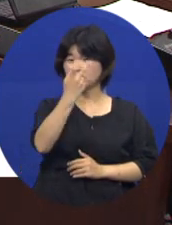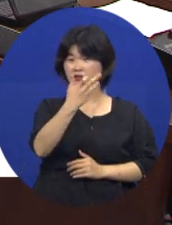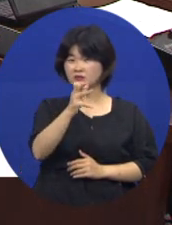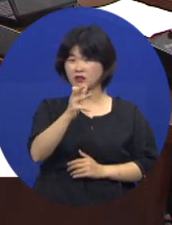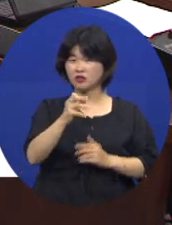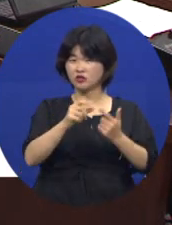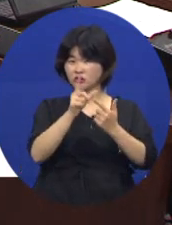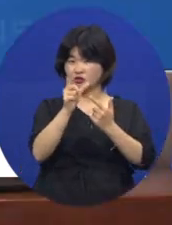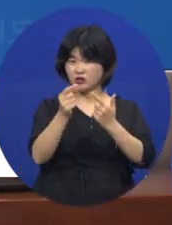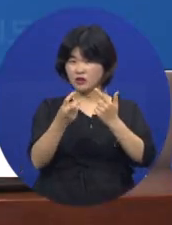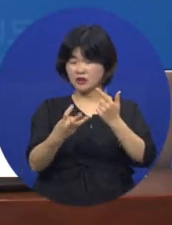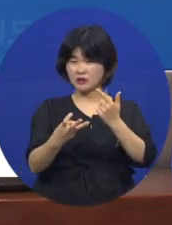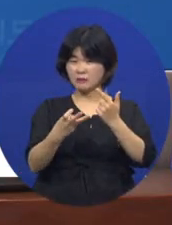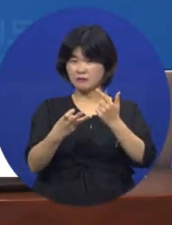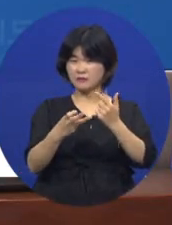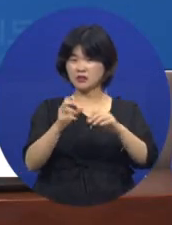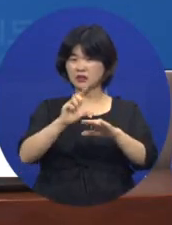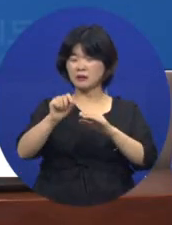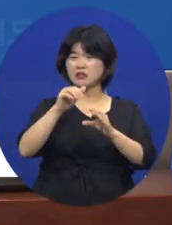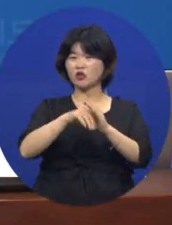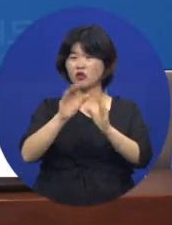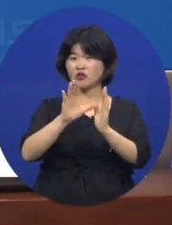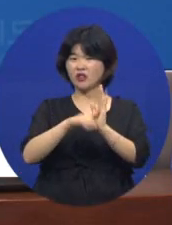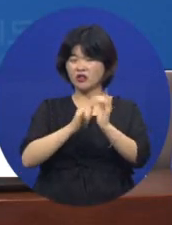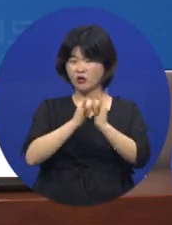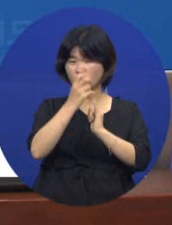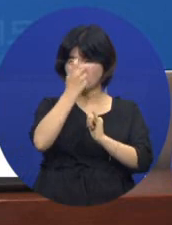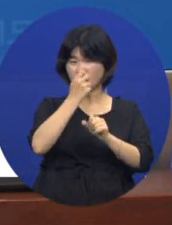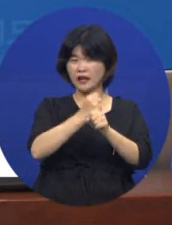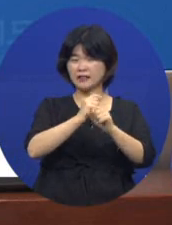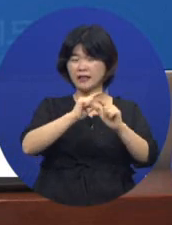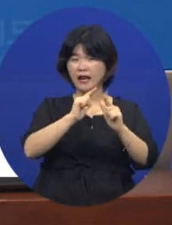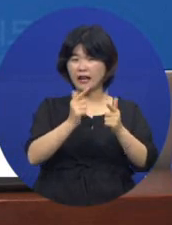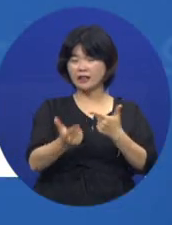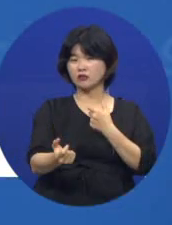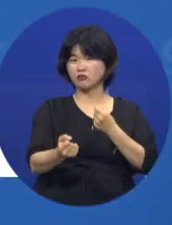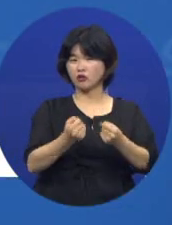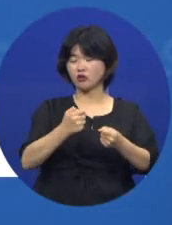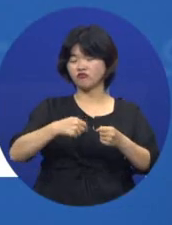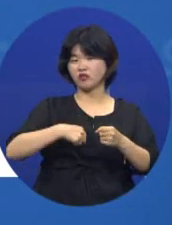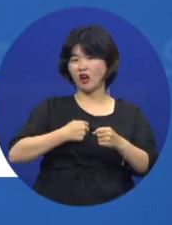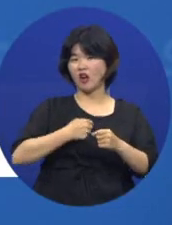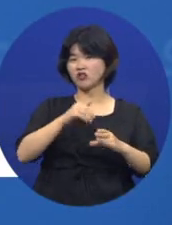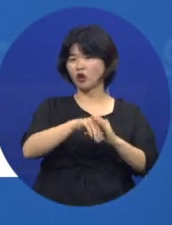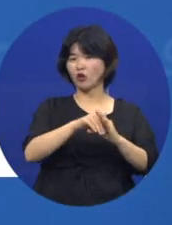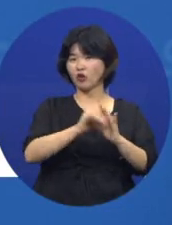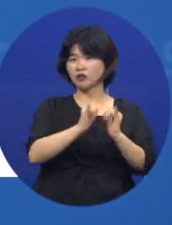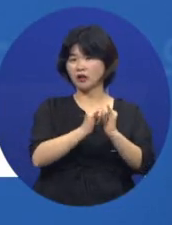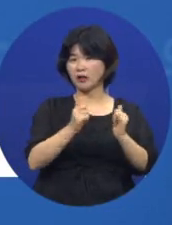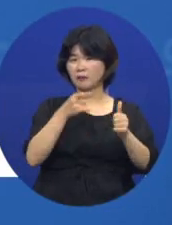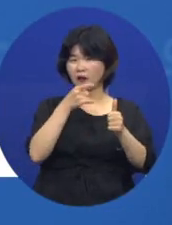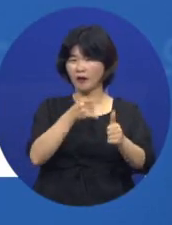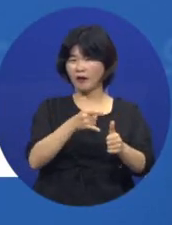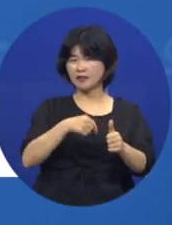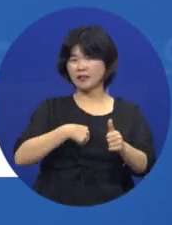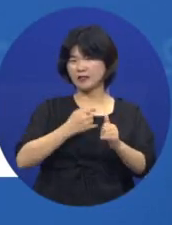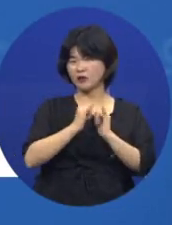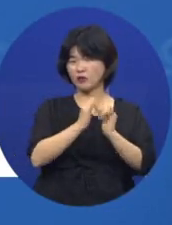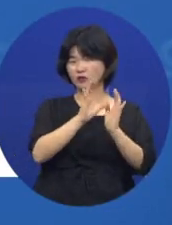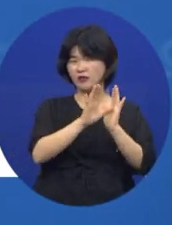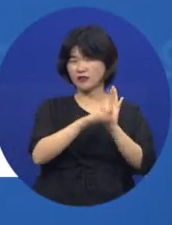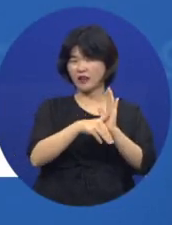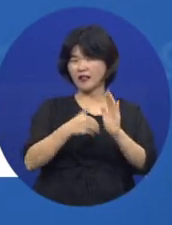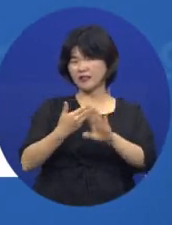613 지방선거 당시 여론조사를 실시 하지 않았는데도 자신의 선거 구민에게 자체 여론조사에서